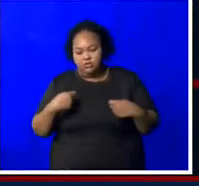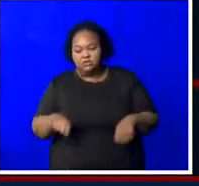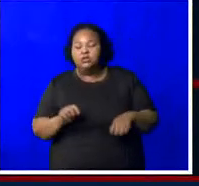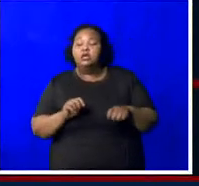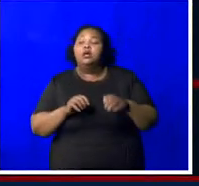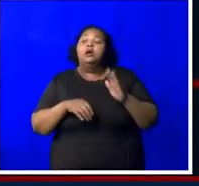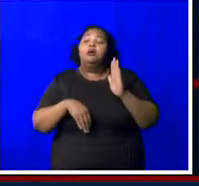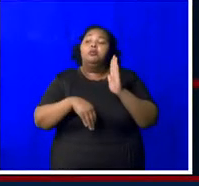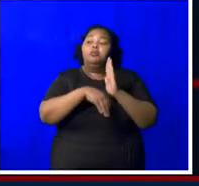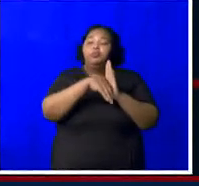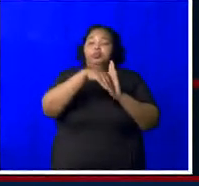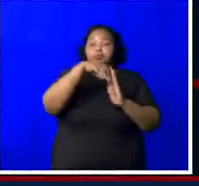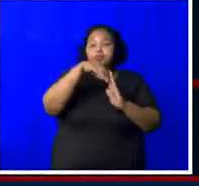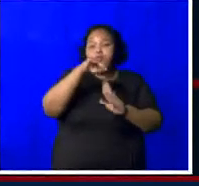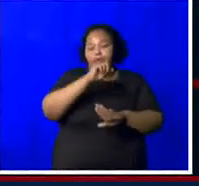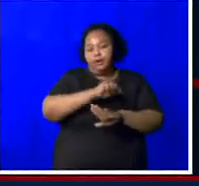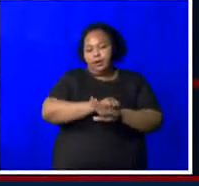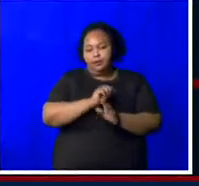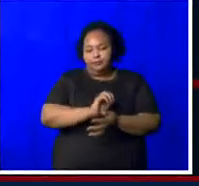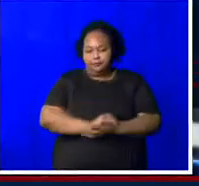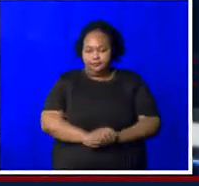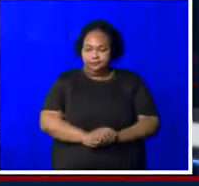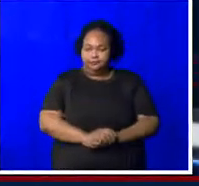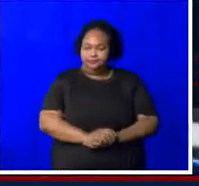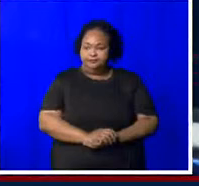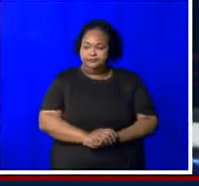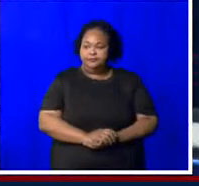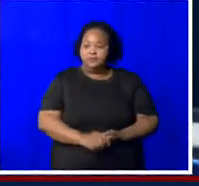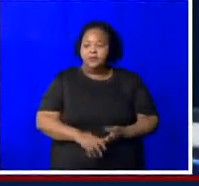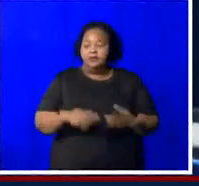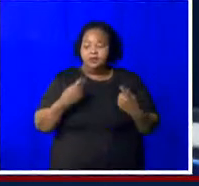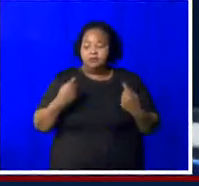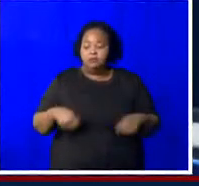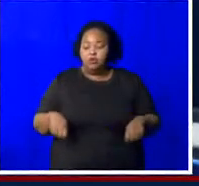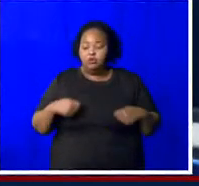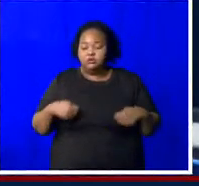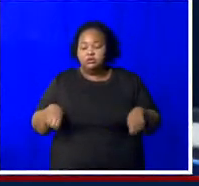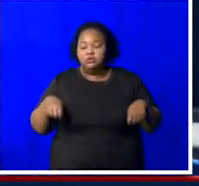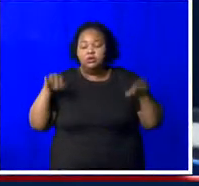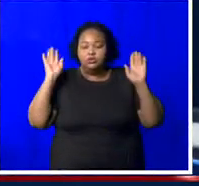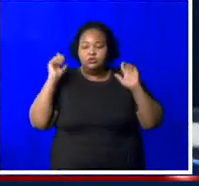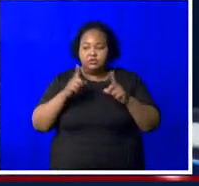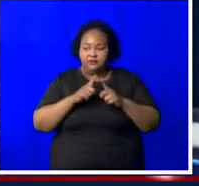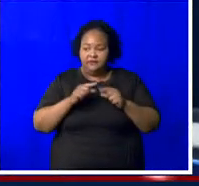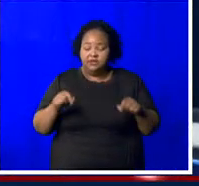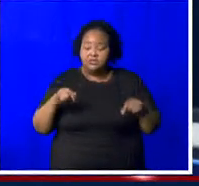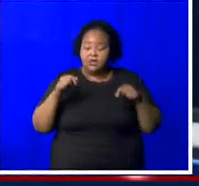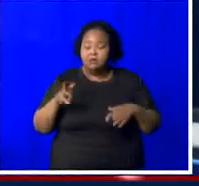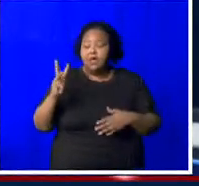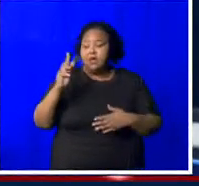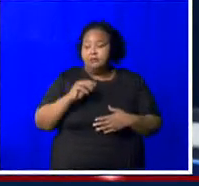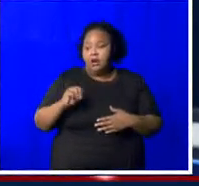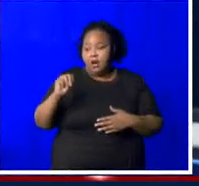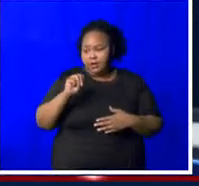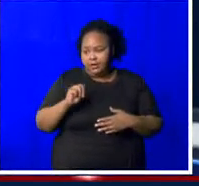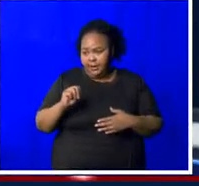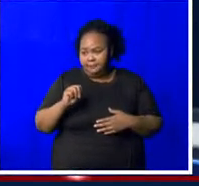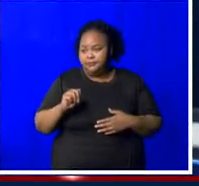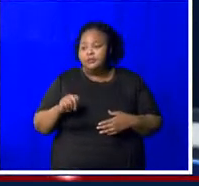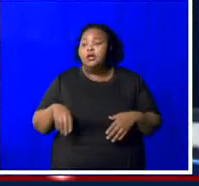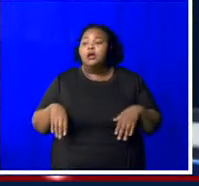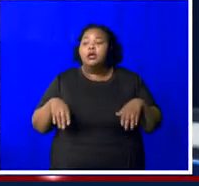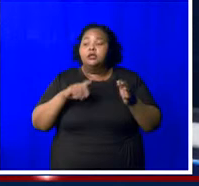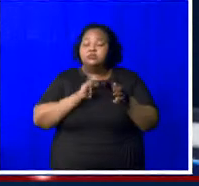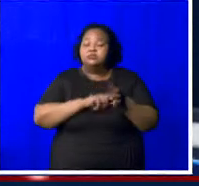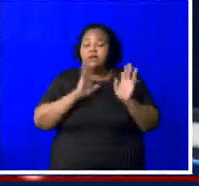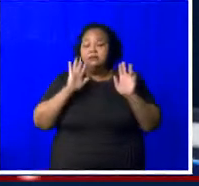Ingawe mbukile bese kuphathele tona kudoda emidlalo kanike njalo kungumsombuluko Linda Master kanye naye Fabrice Msunela abatakutshela kabantu ukuthi kwentekene